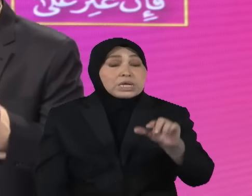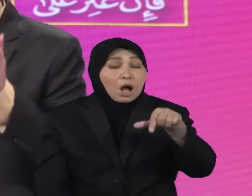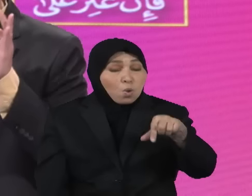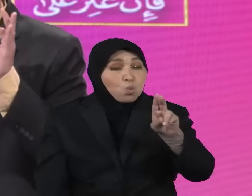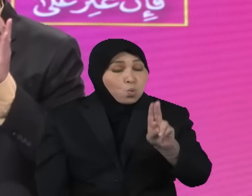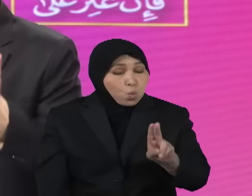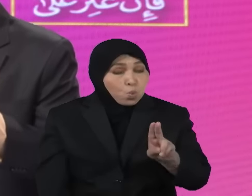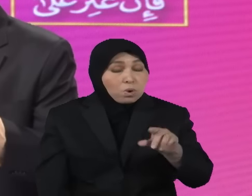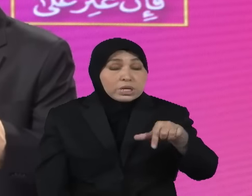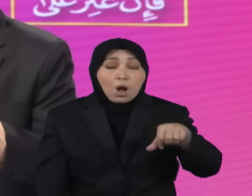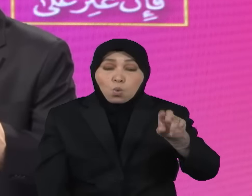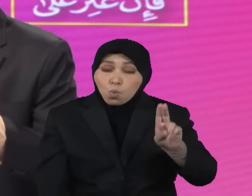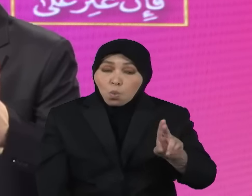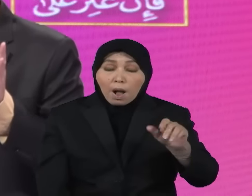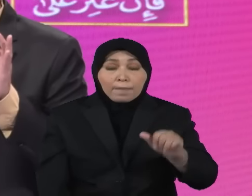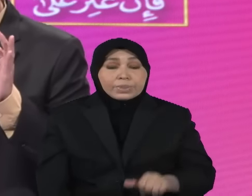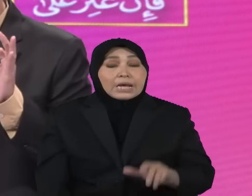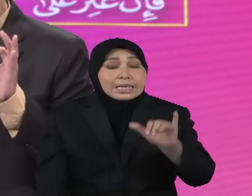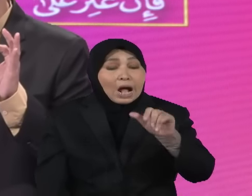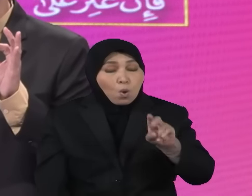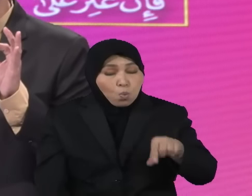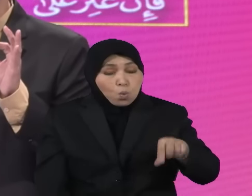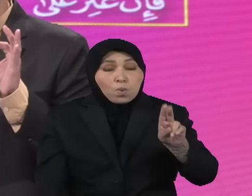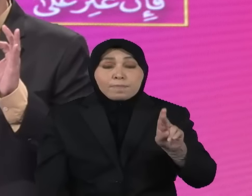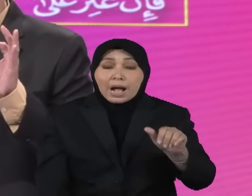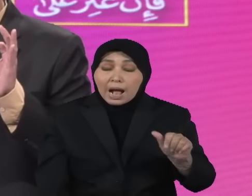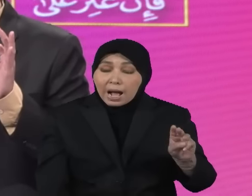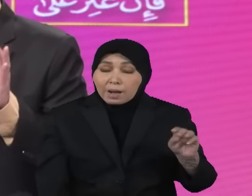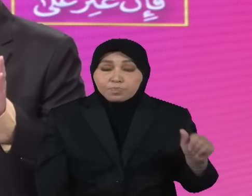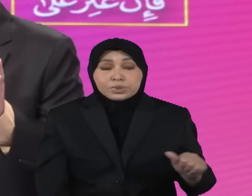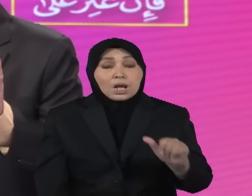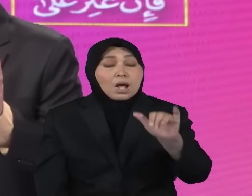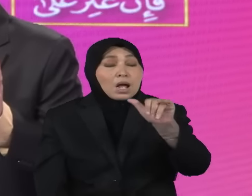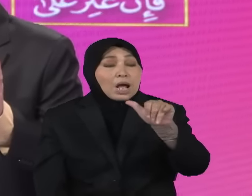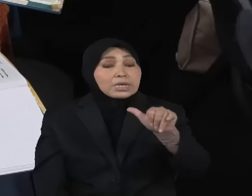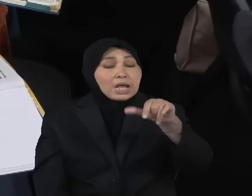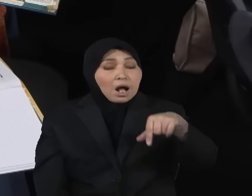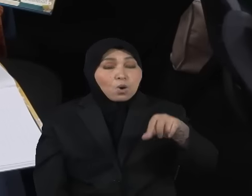buncung yaquma sebut yaquma yaquma